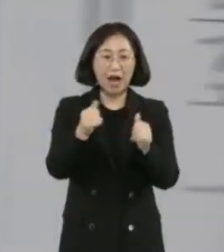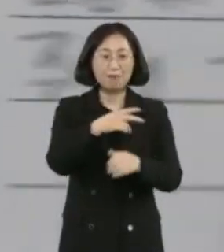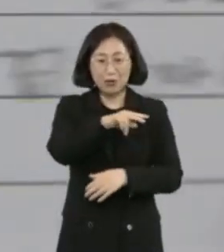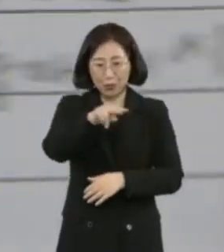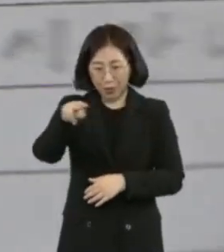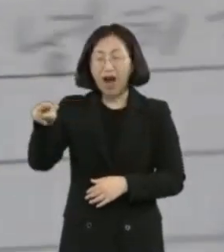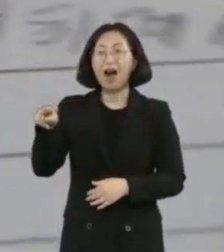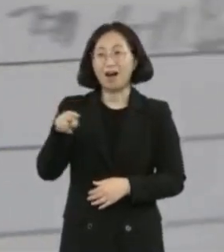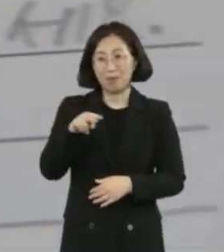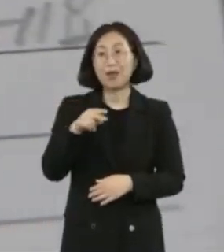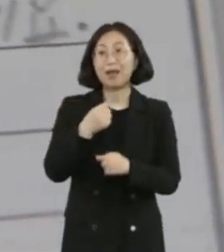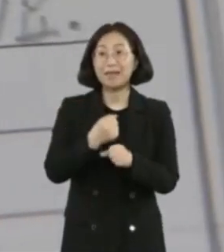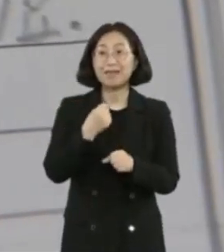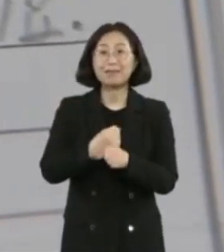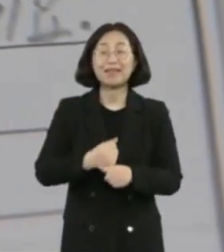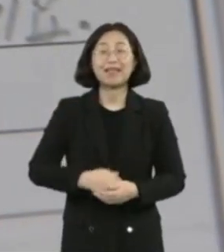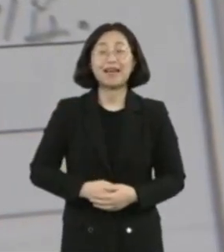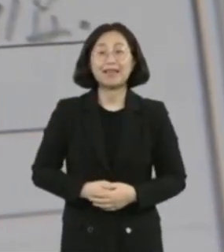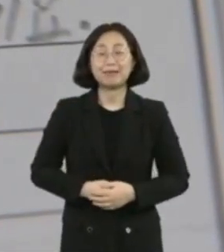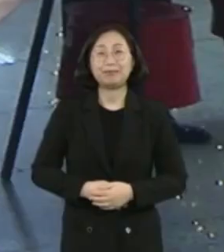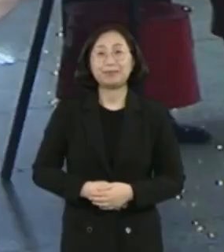TJB 조혜원입니다.